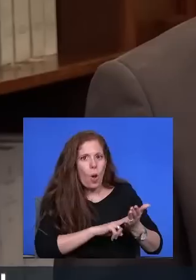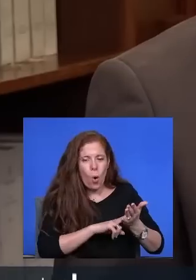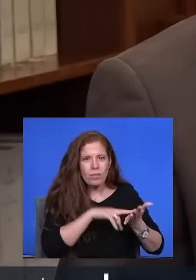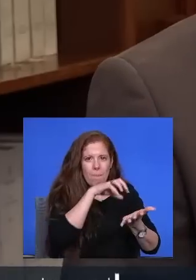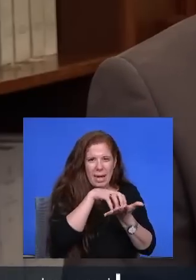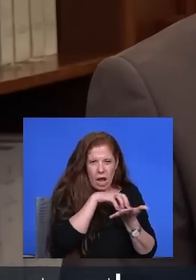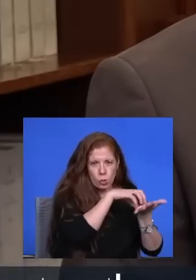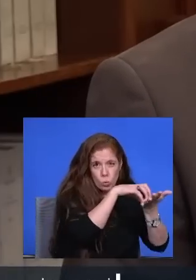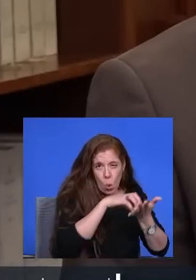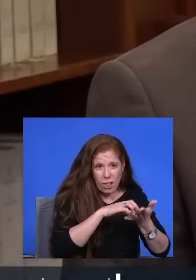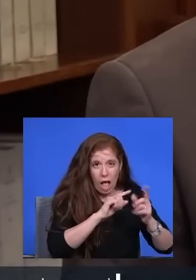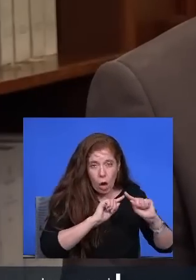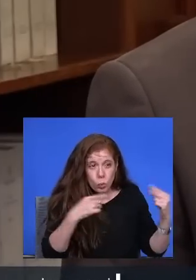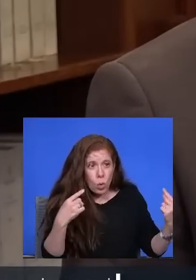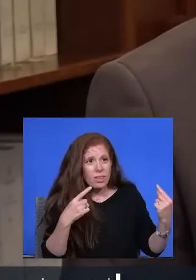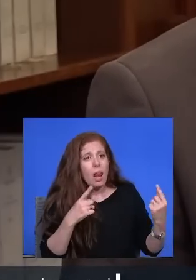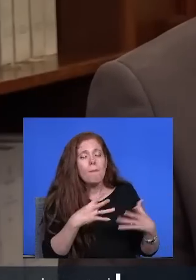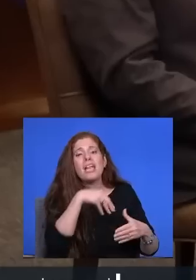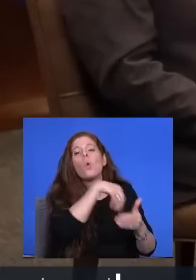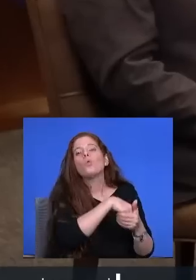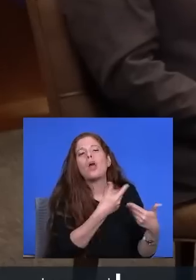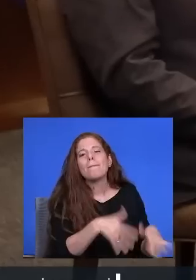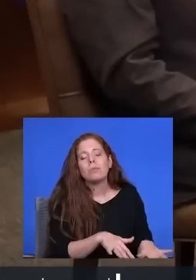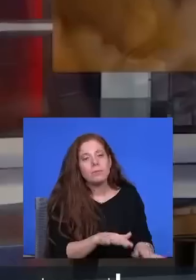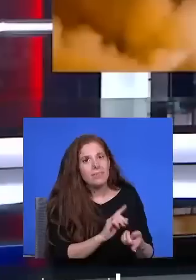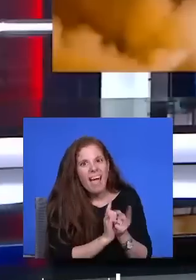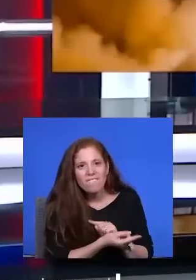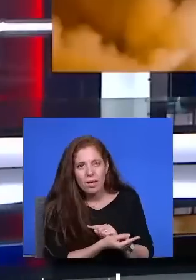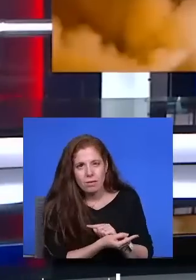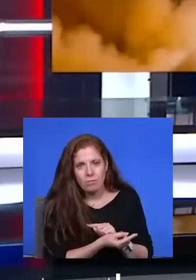השונות לבין חולשה פנימית, ההפך.